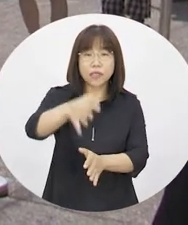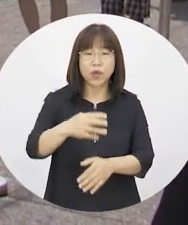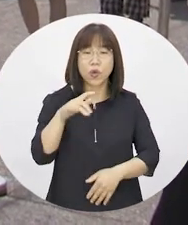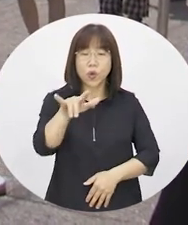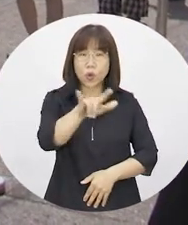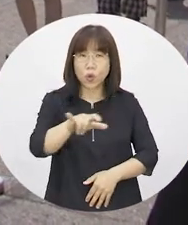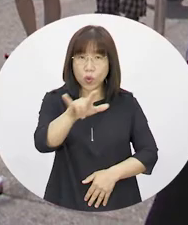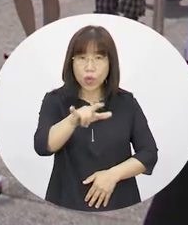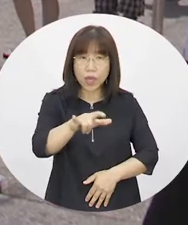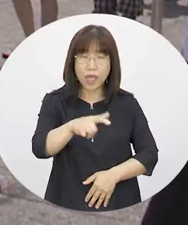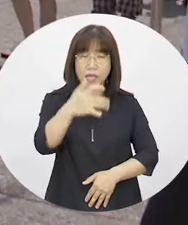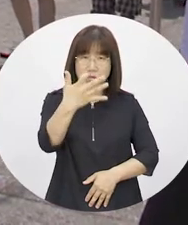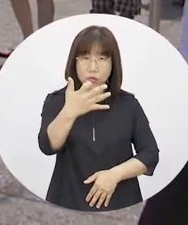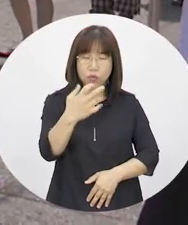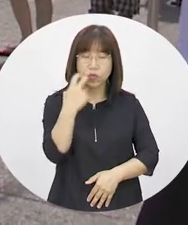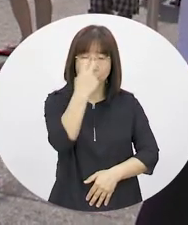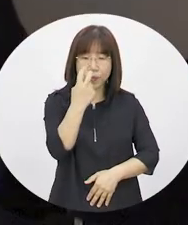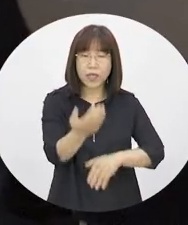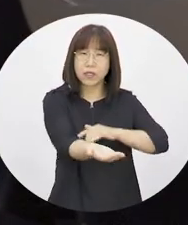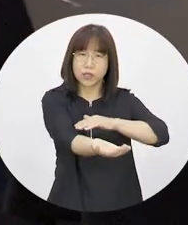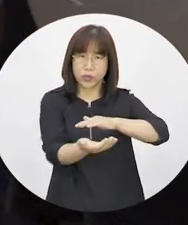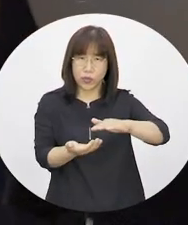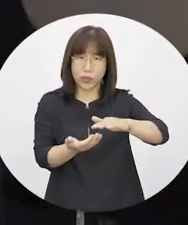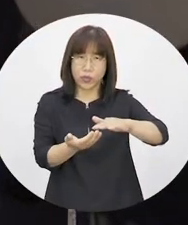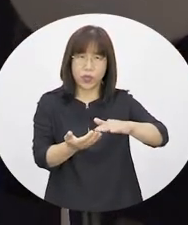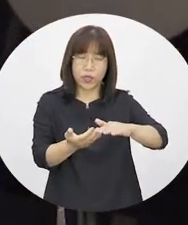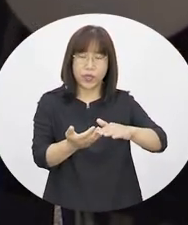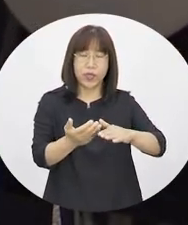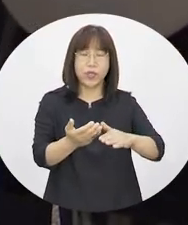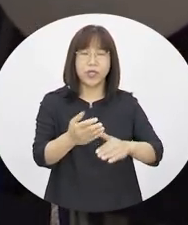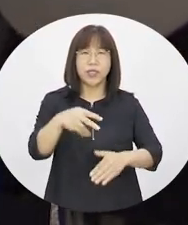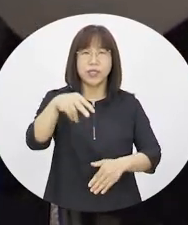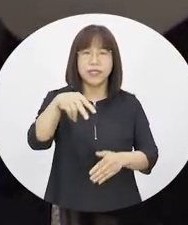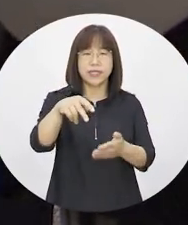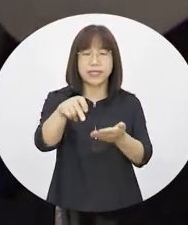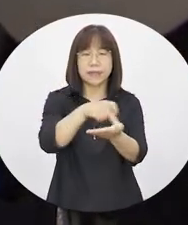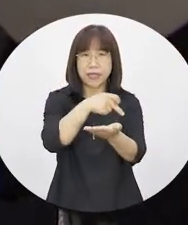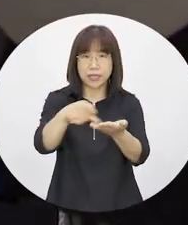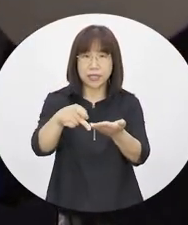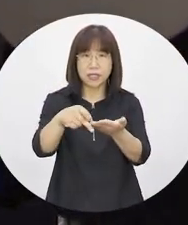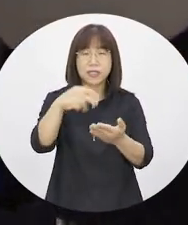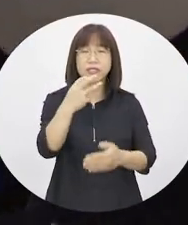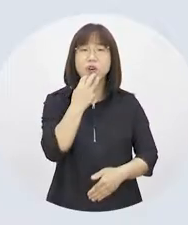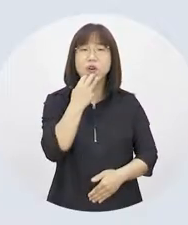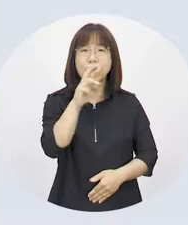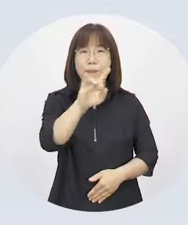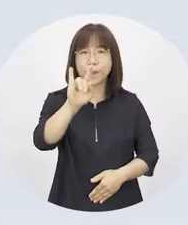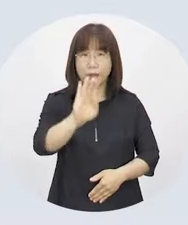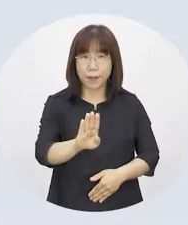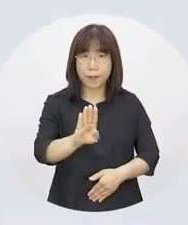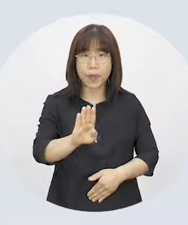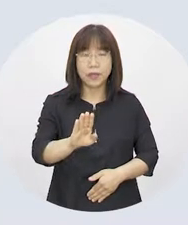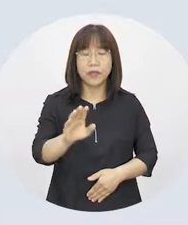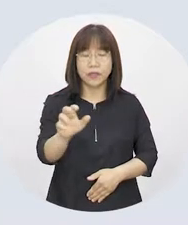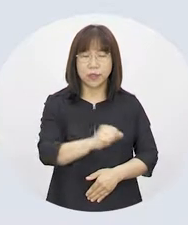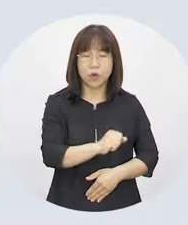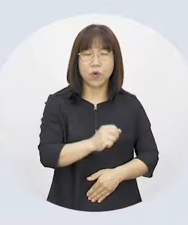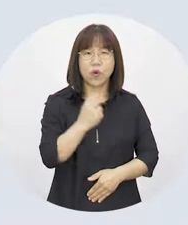서울시에서는 코로나19 검사 방문 전 온라인 지도 서비스 스마트 서울 맵을 통해 서울시 내